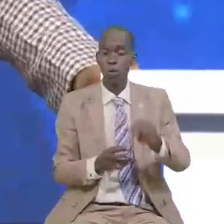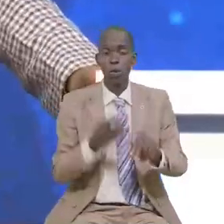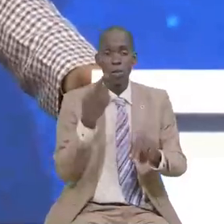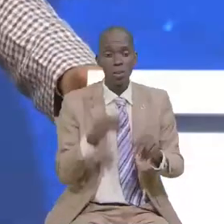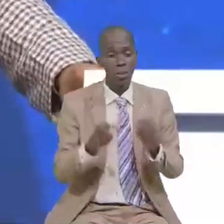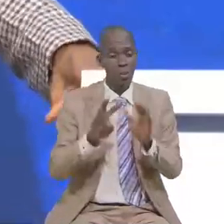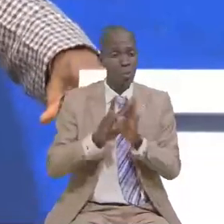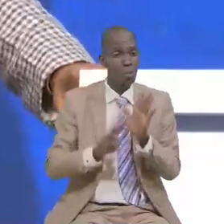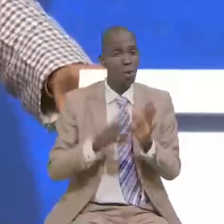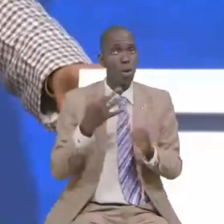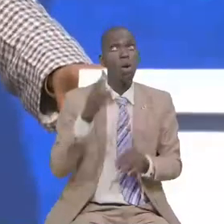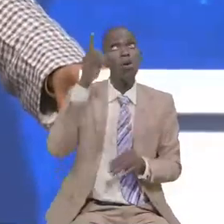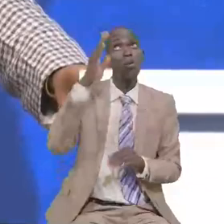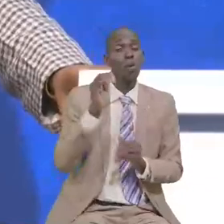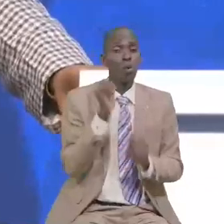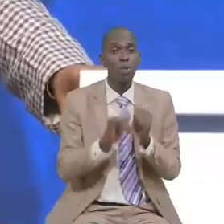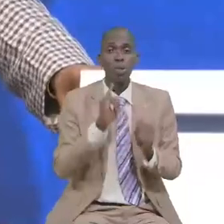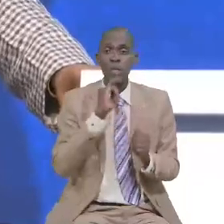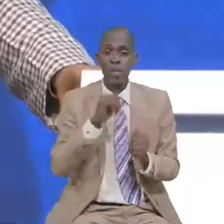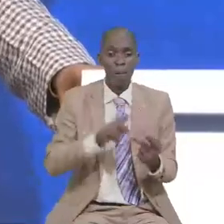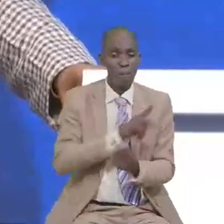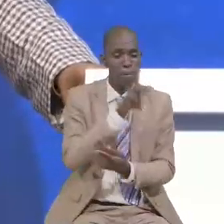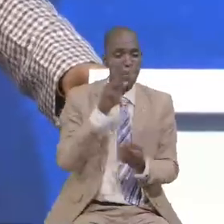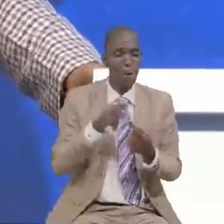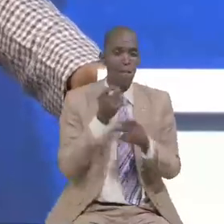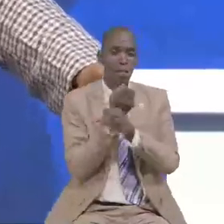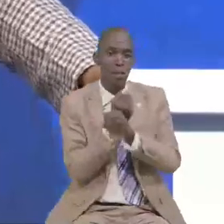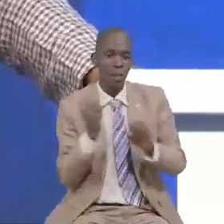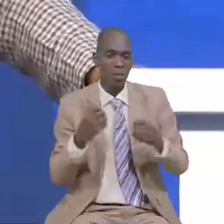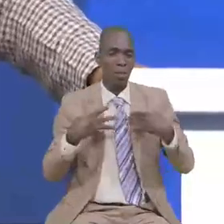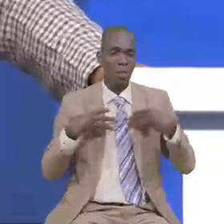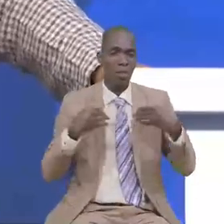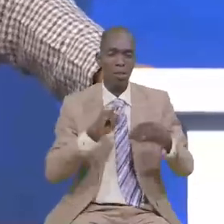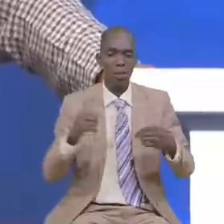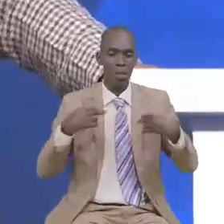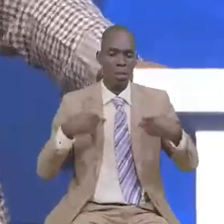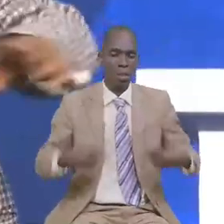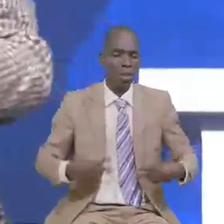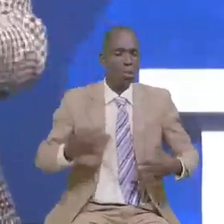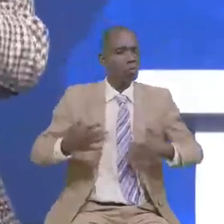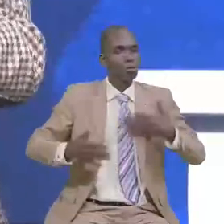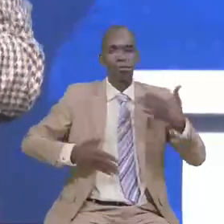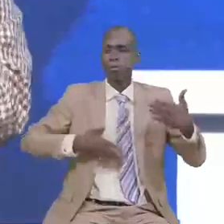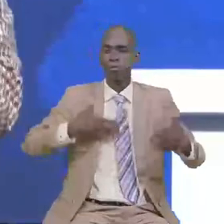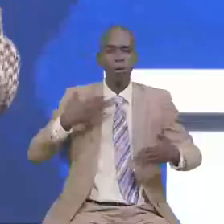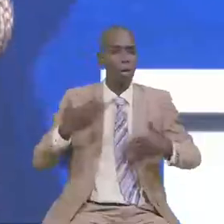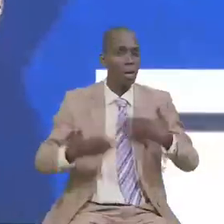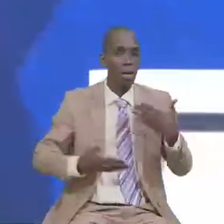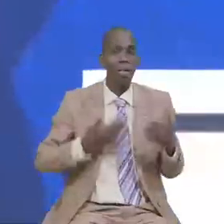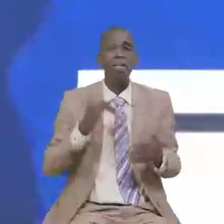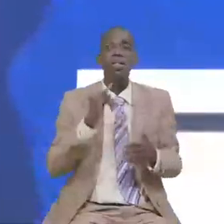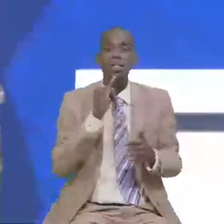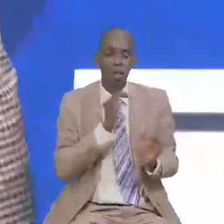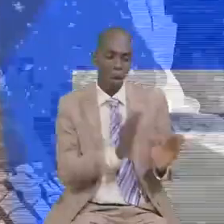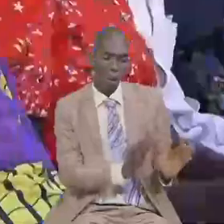veut. Non, la volonté de Dieu, c'est la santé parfaite, c'est la